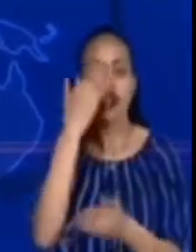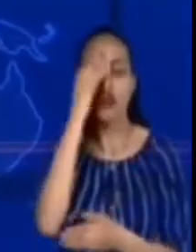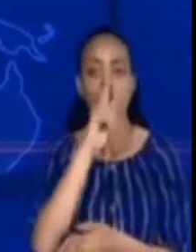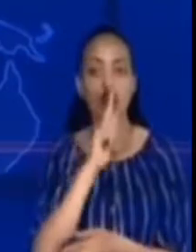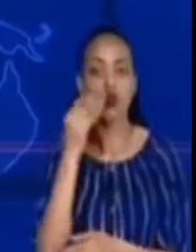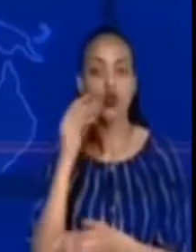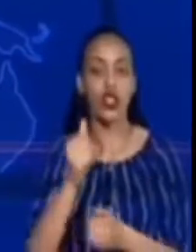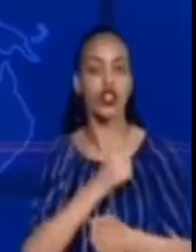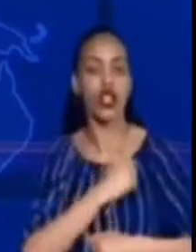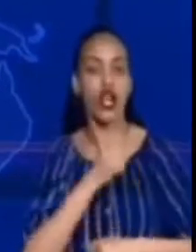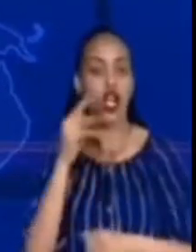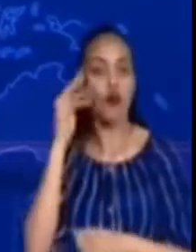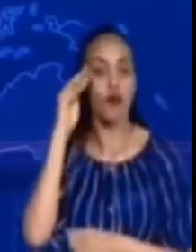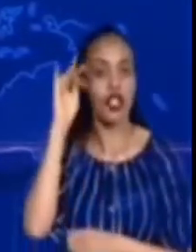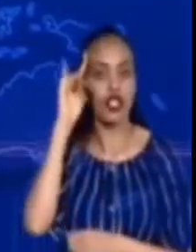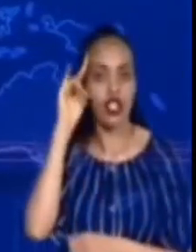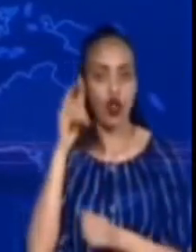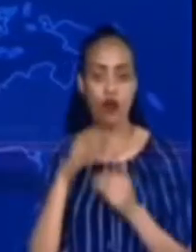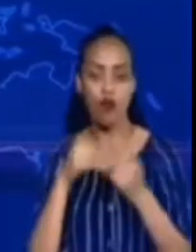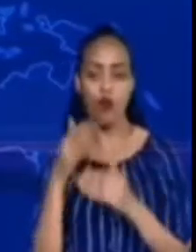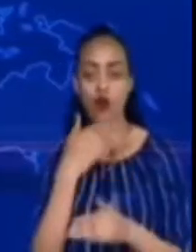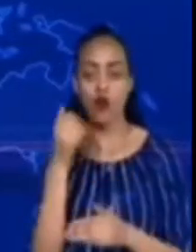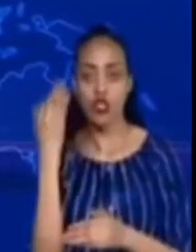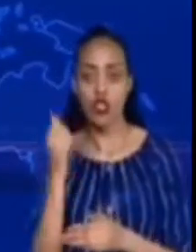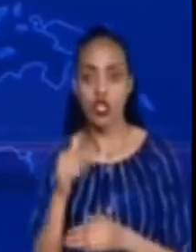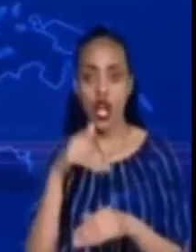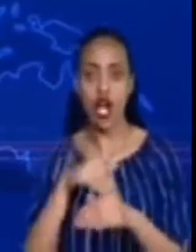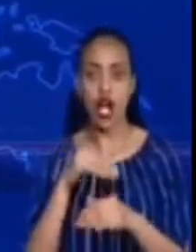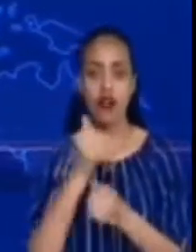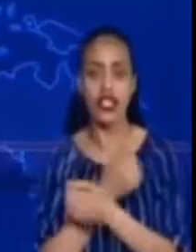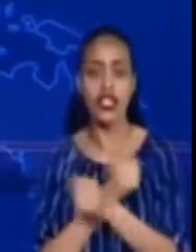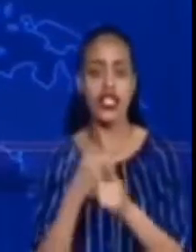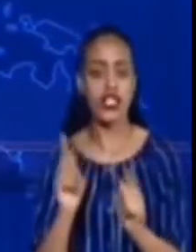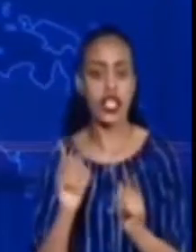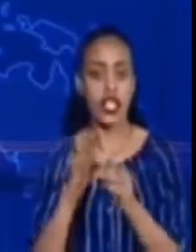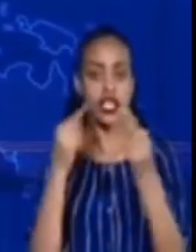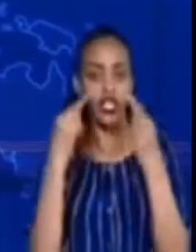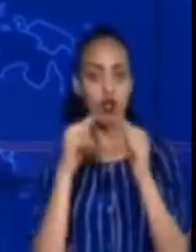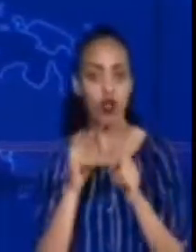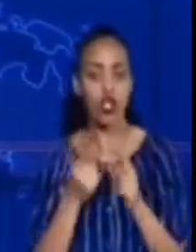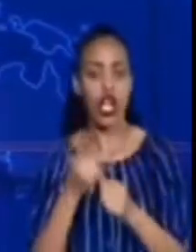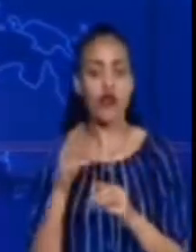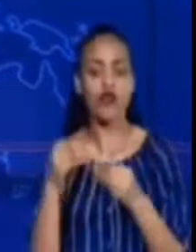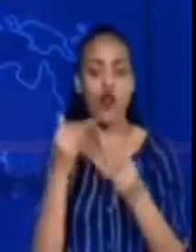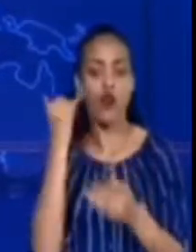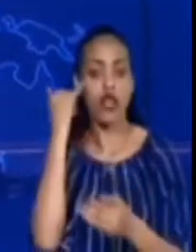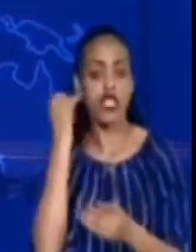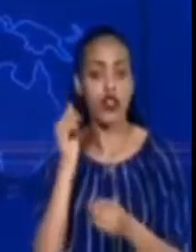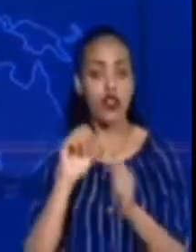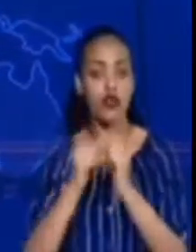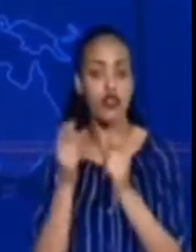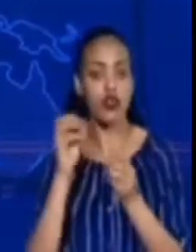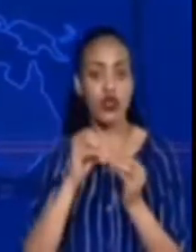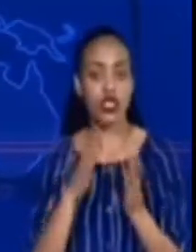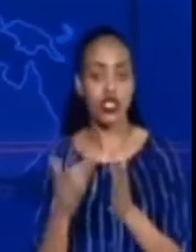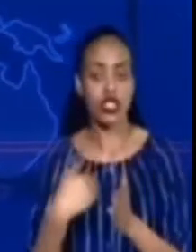ማሳድጓታል፣ ሙስሊሙም ማሳድጓታል። በጋራ ነው ያቺን ሀገር ያሳደግናት፣ በጋራ ነው